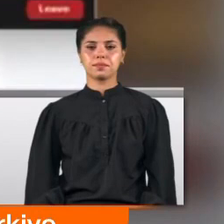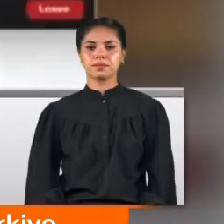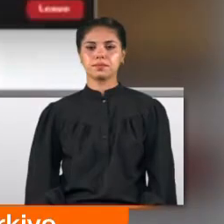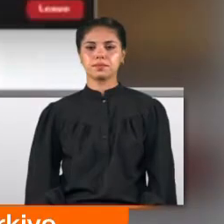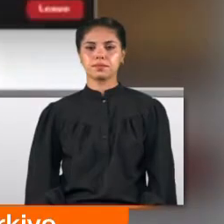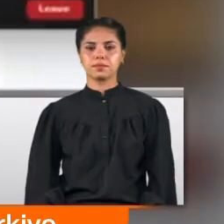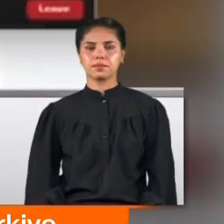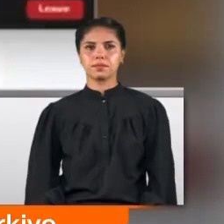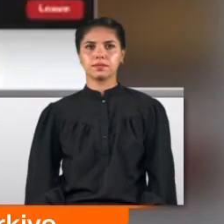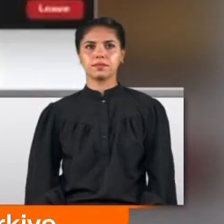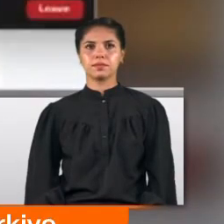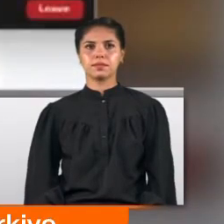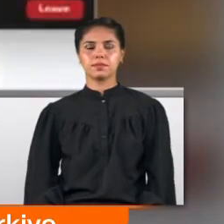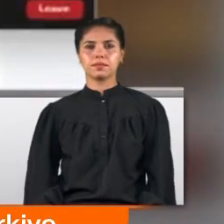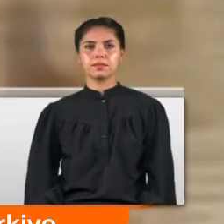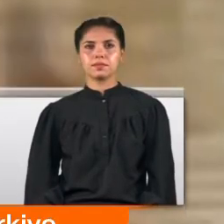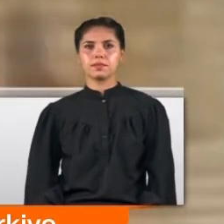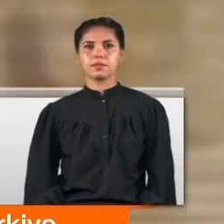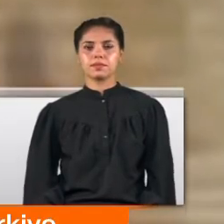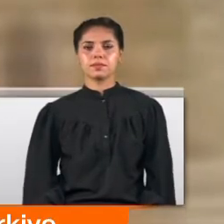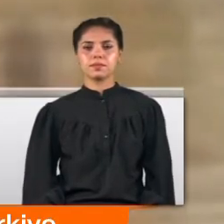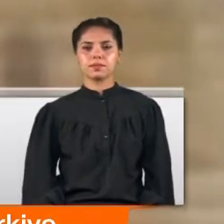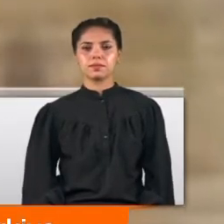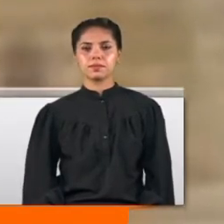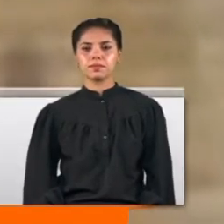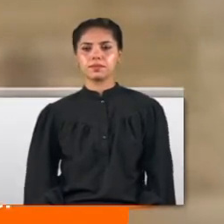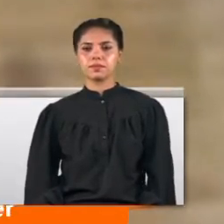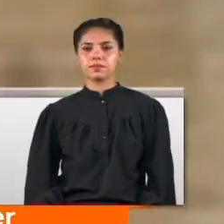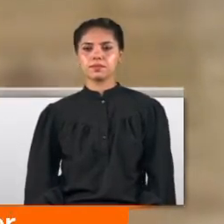mi? Buna dair bir zemin var mı?